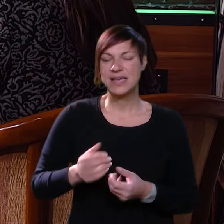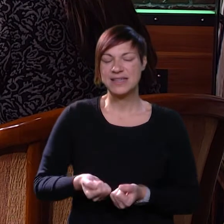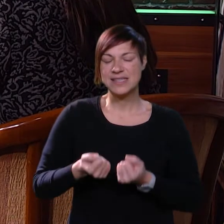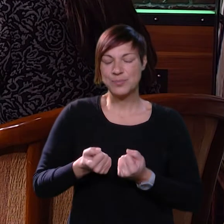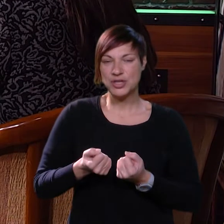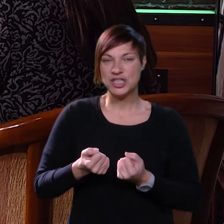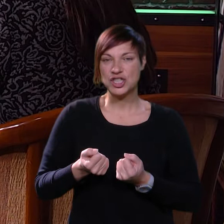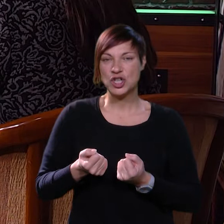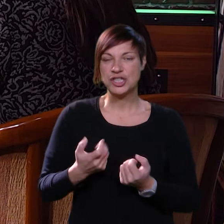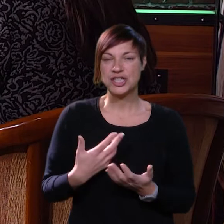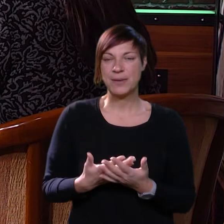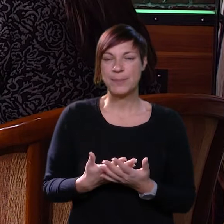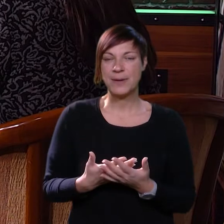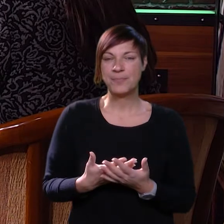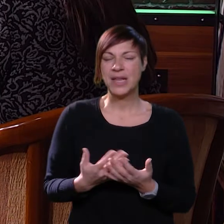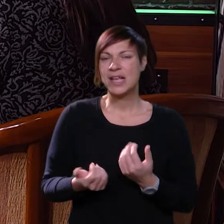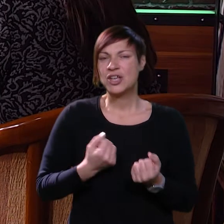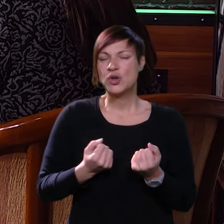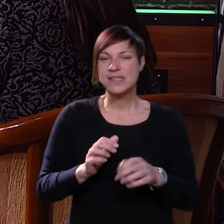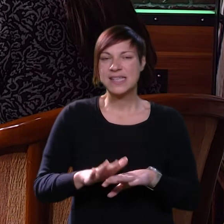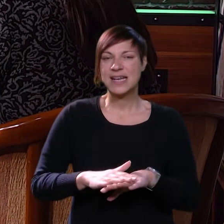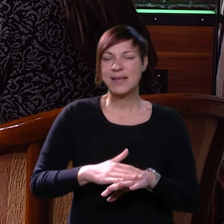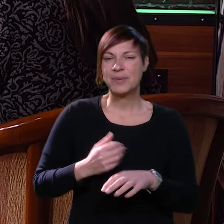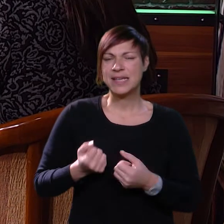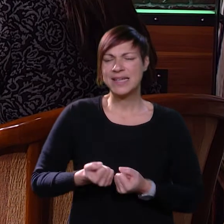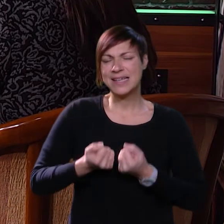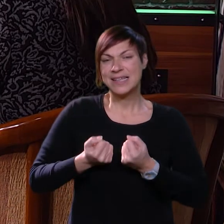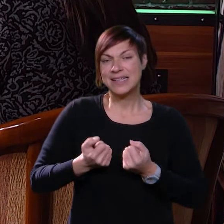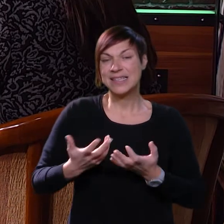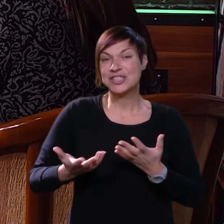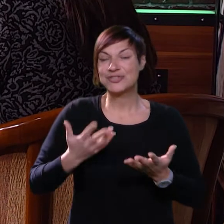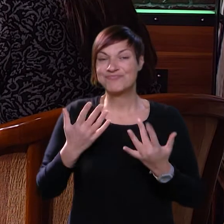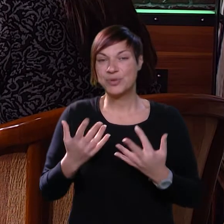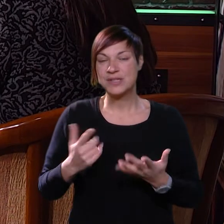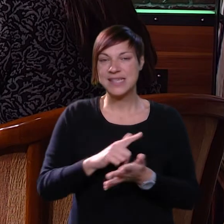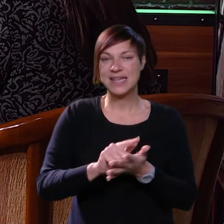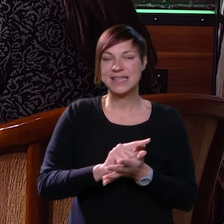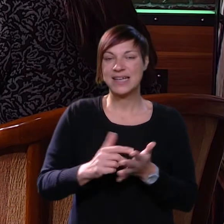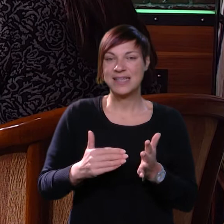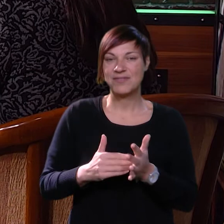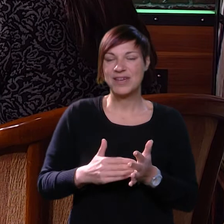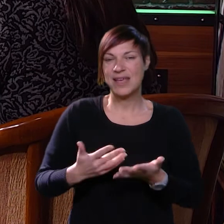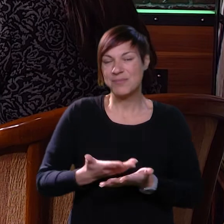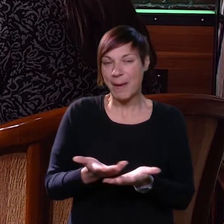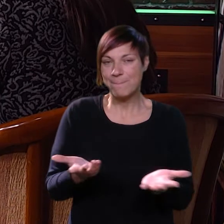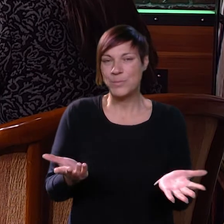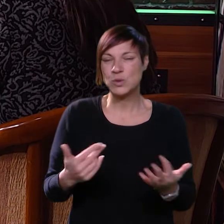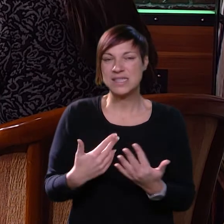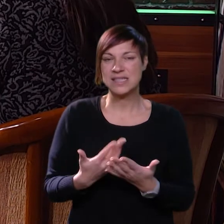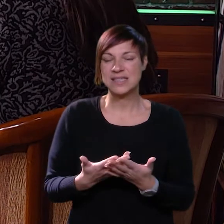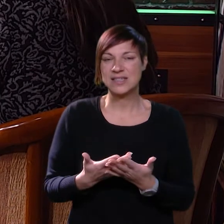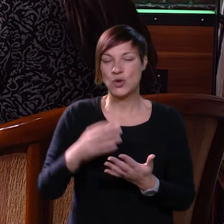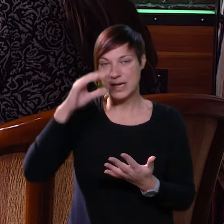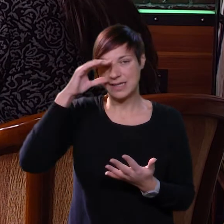sa poteškoćama, onda je od silne brige nekad je onako teško ocijeniti kad je to vrijeme kad treba malo pustiti